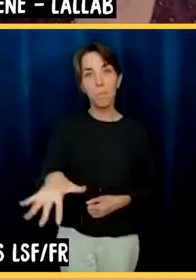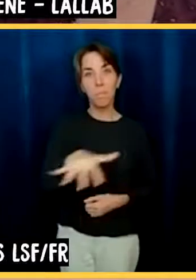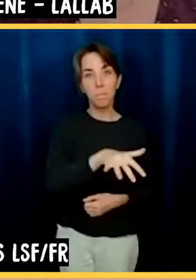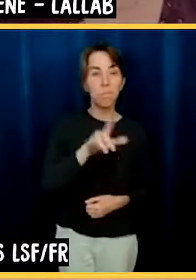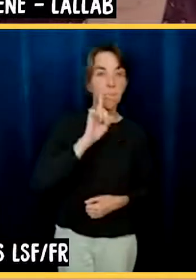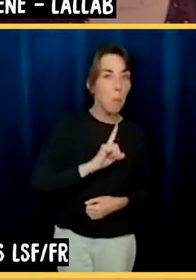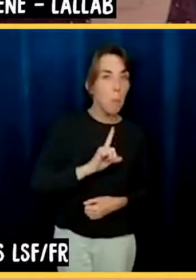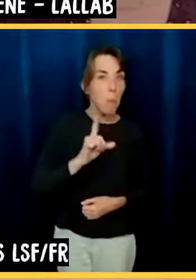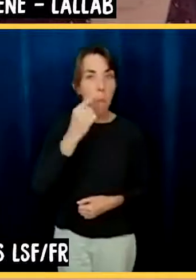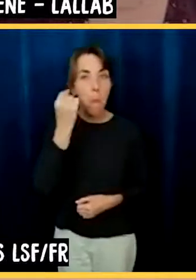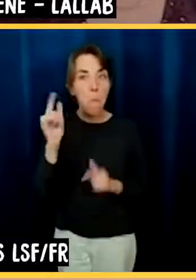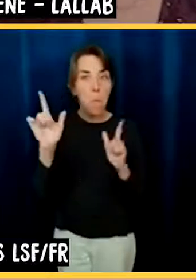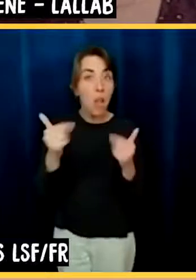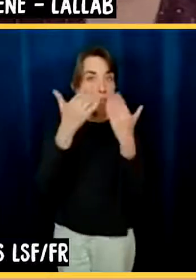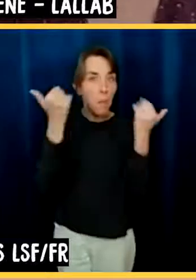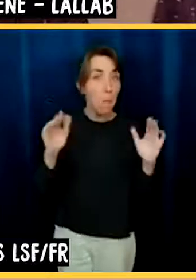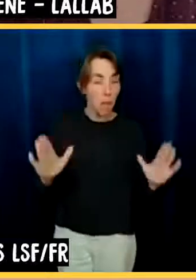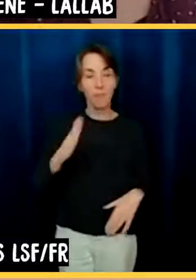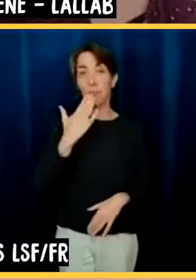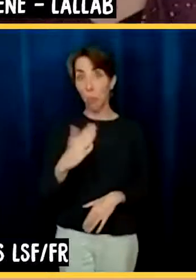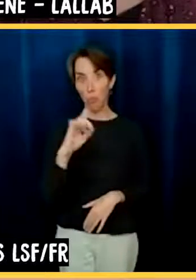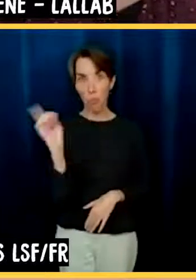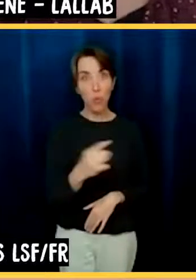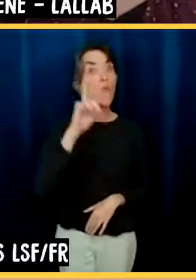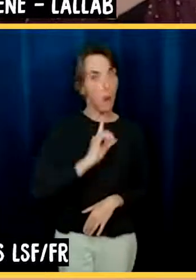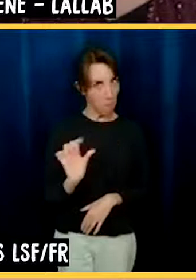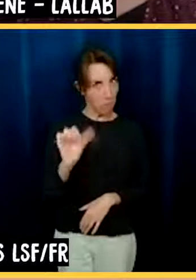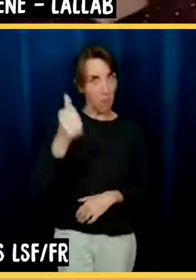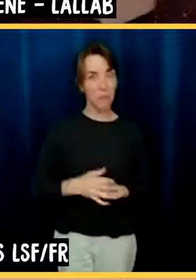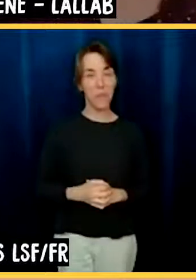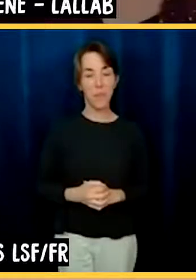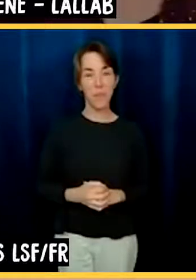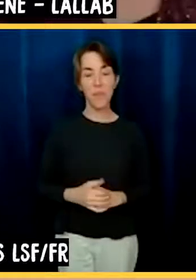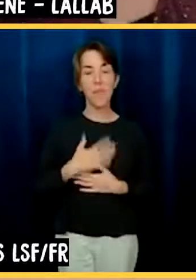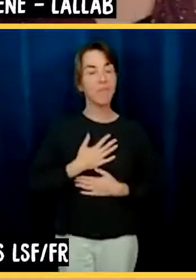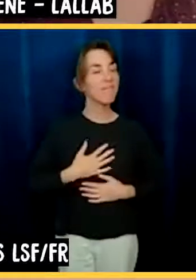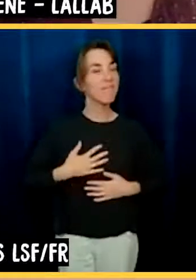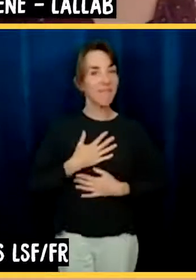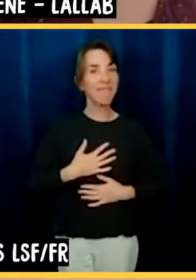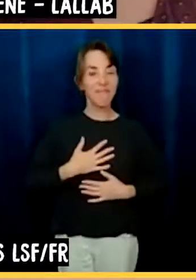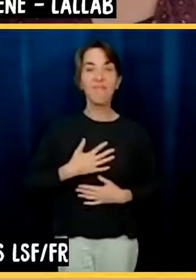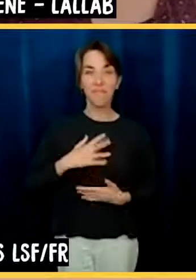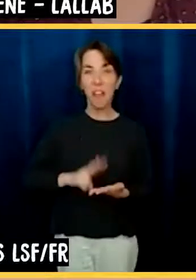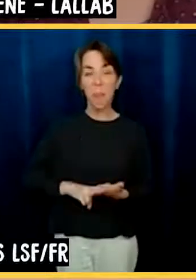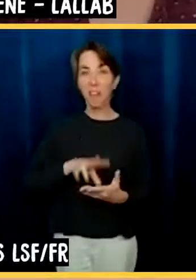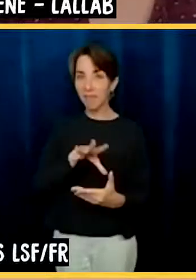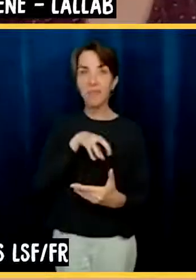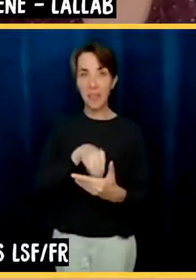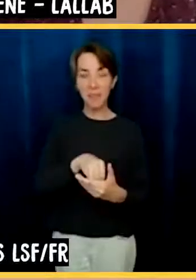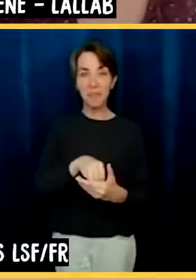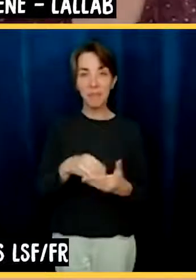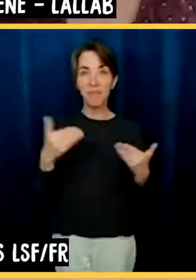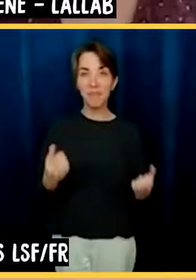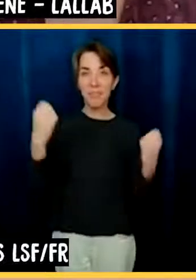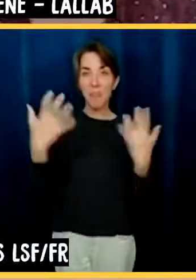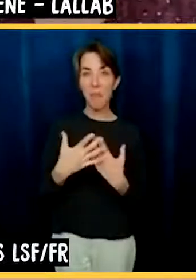a des tous, mais bonjour à toutes, en tout cas en priorité. Et ça me fait très, très plaisir en fait, de participer à un event